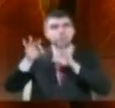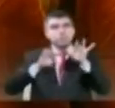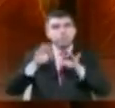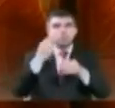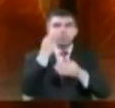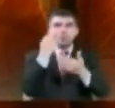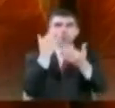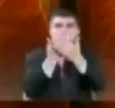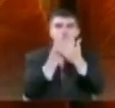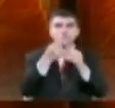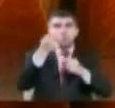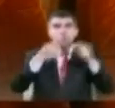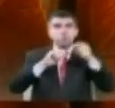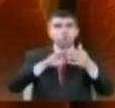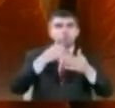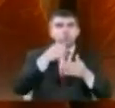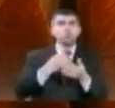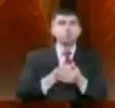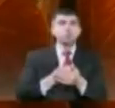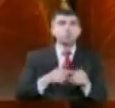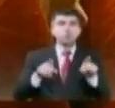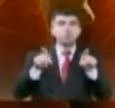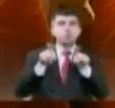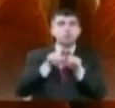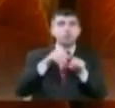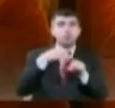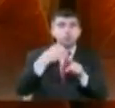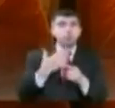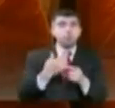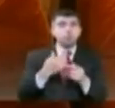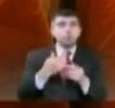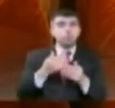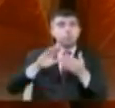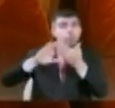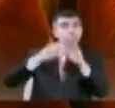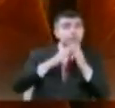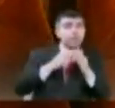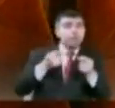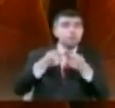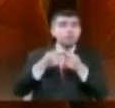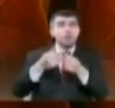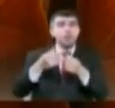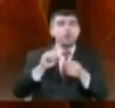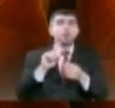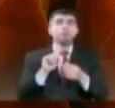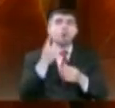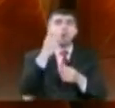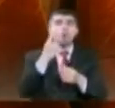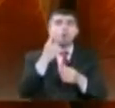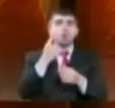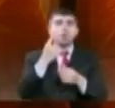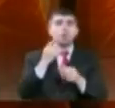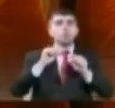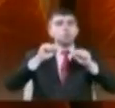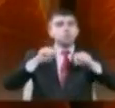المسألة فين كتكون؟ حيت الواحد كيدير واحد المشروع وكيدخلك بلا ما يشاورك. طبعا كيشاورنا في القضية ديال الرخصة،